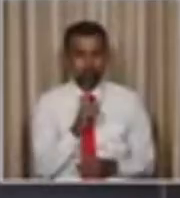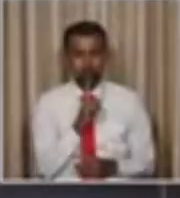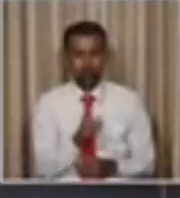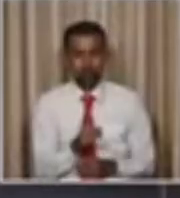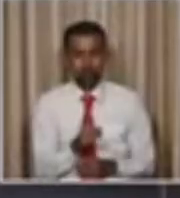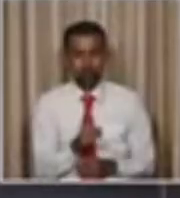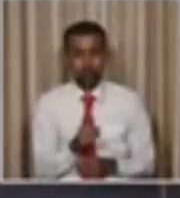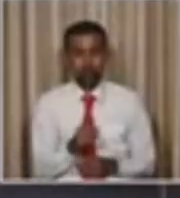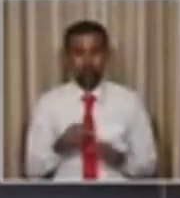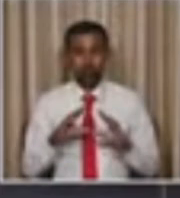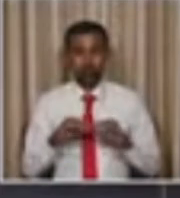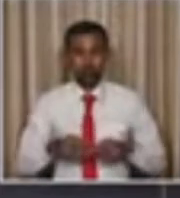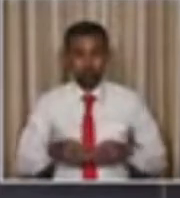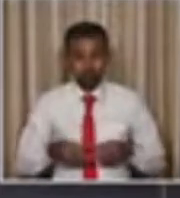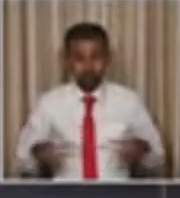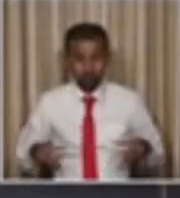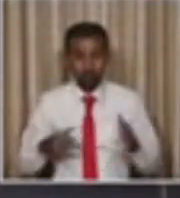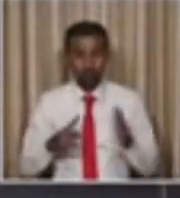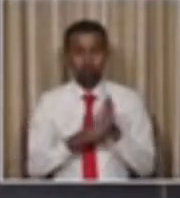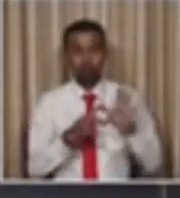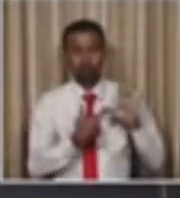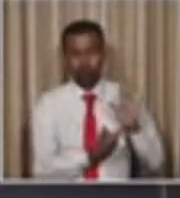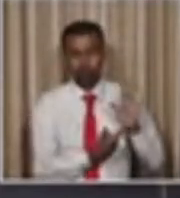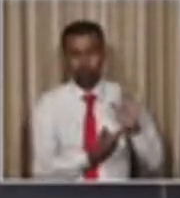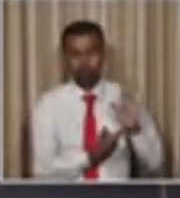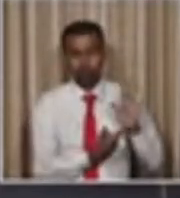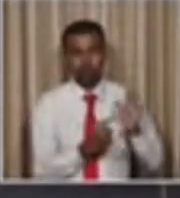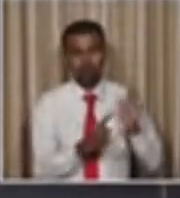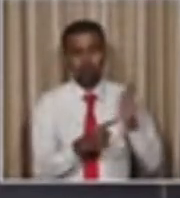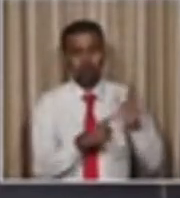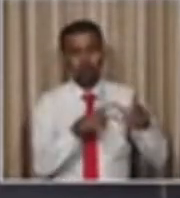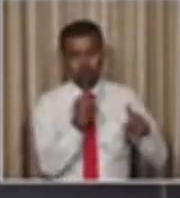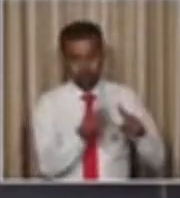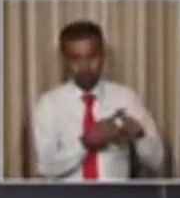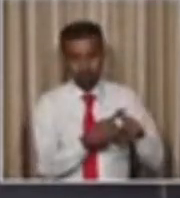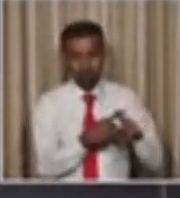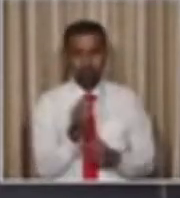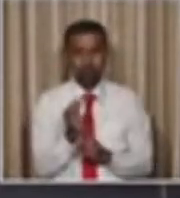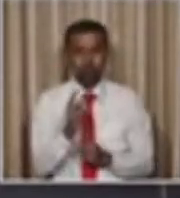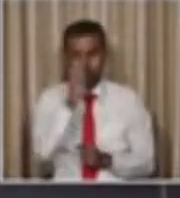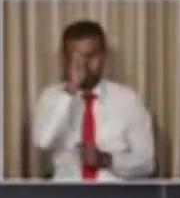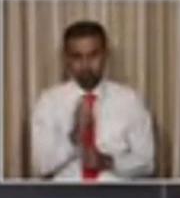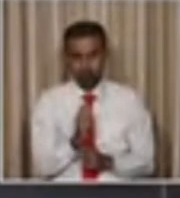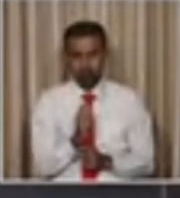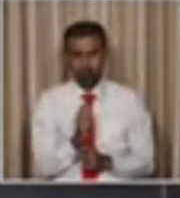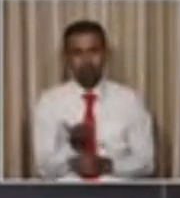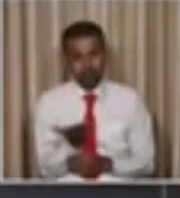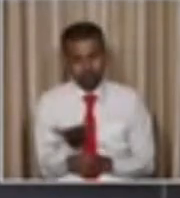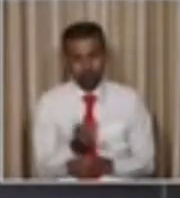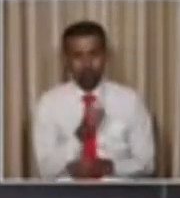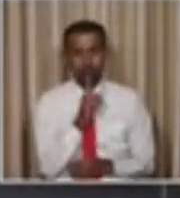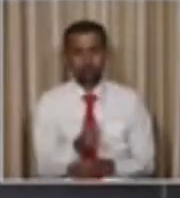මේ සනීපාරක්ෂක තුවාවලට මේ ගහන බැට් එක මේ ටැක්ස් එක මම ගරු ජනාධිපතිතුමාගෙන් ඉල්ලා